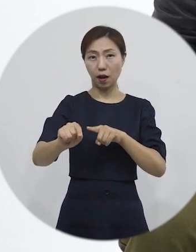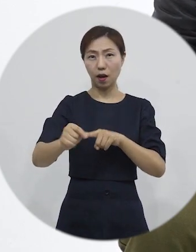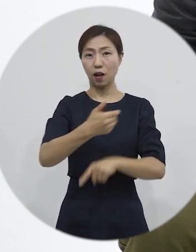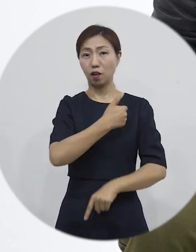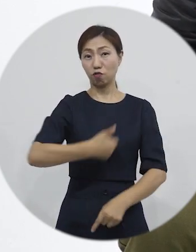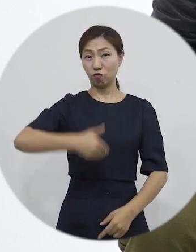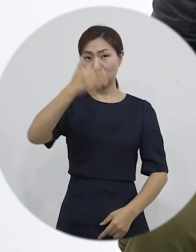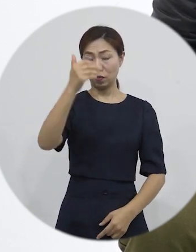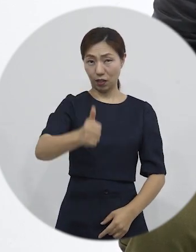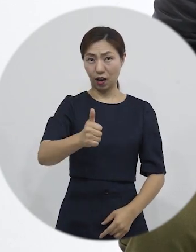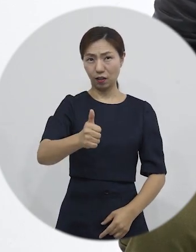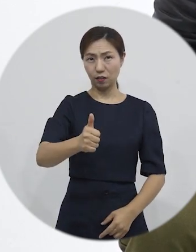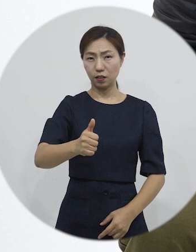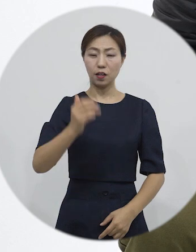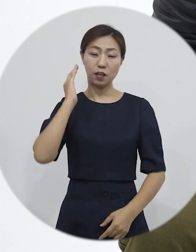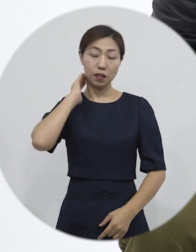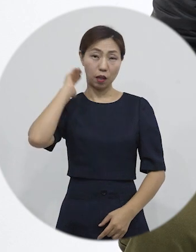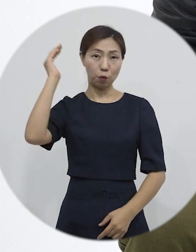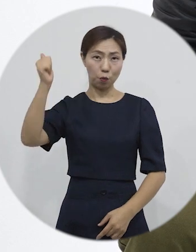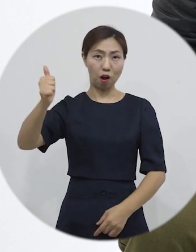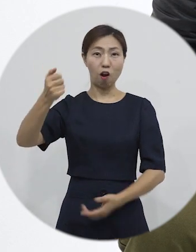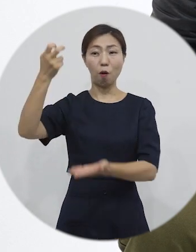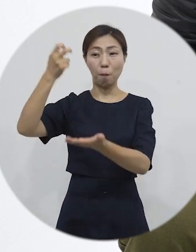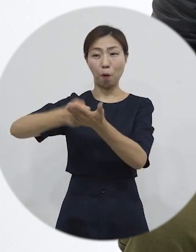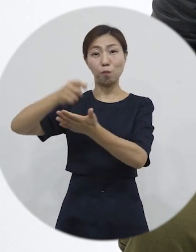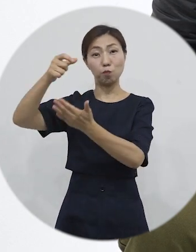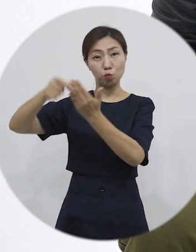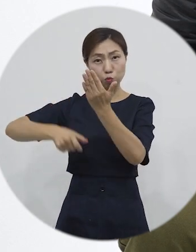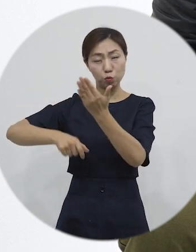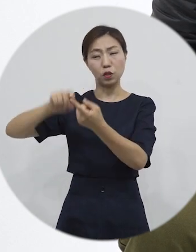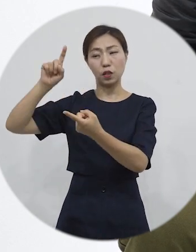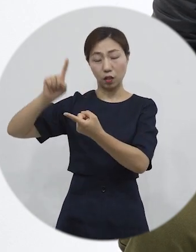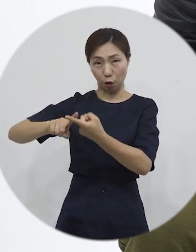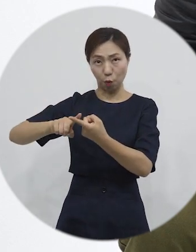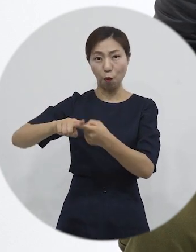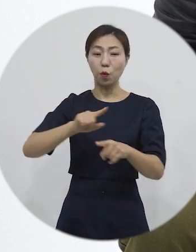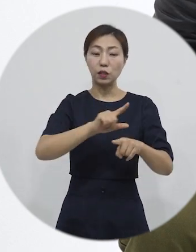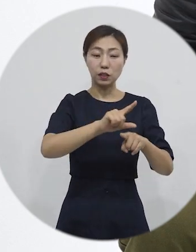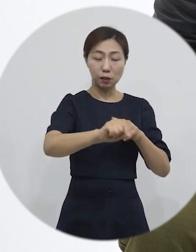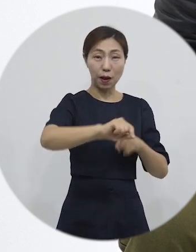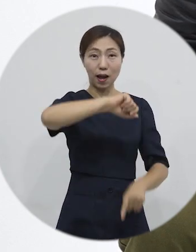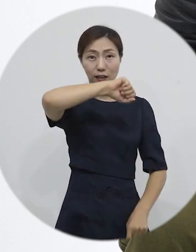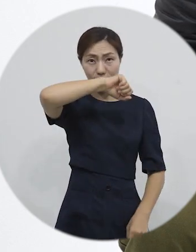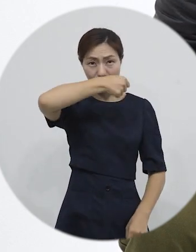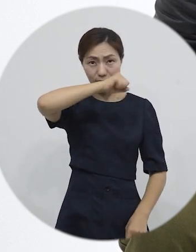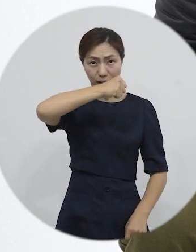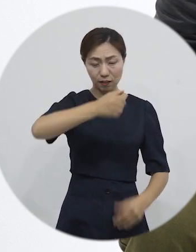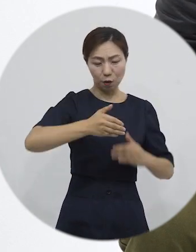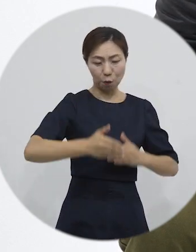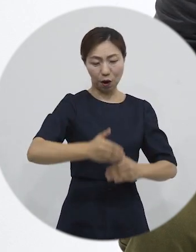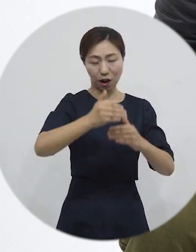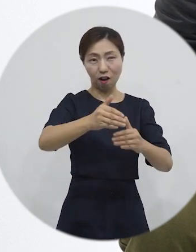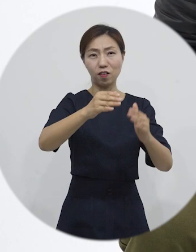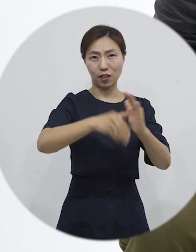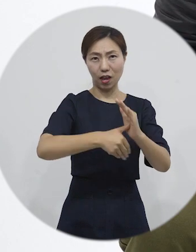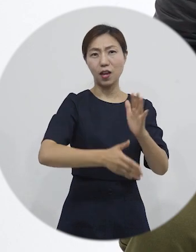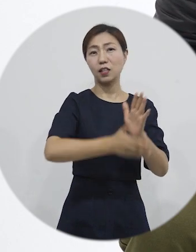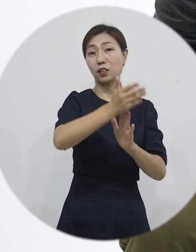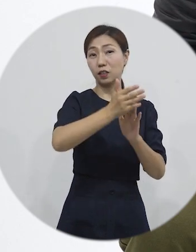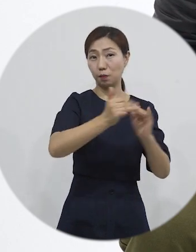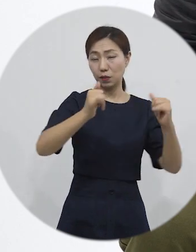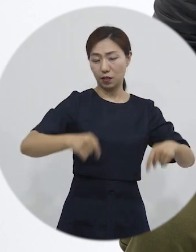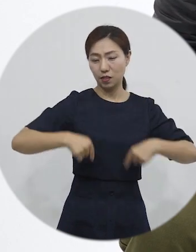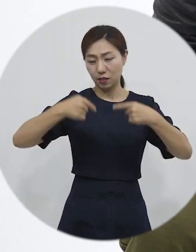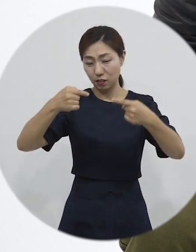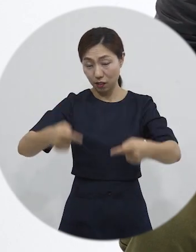장은 대통령령으로 정하는 바에 따라 지방 예산 편성 등 예산 과정에 주민이 참여할 수 있는 제도를